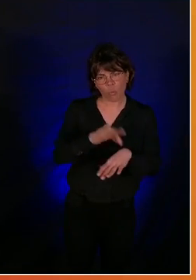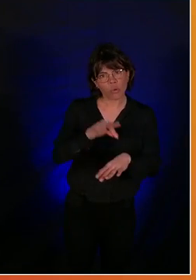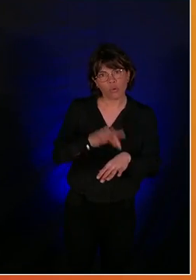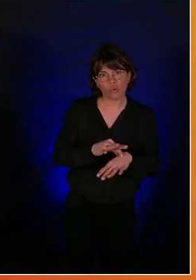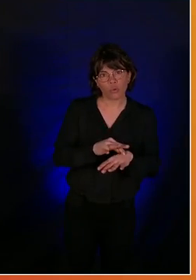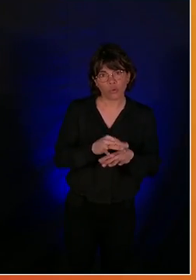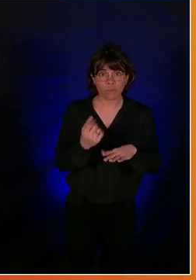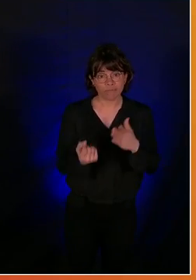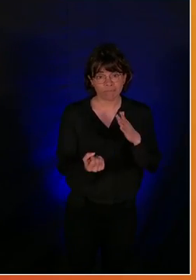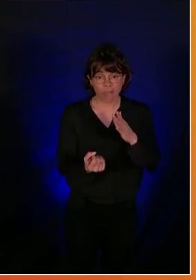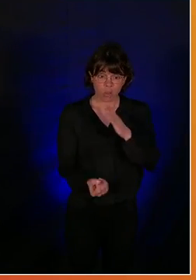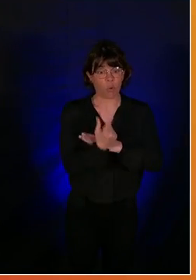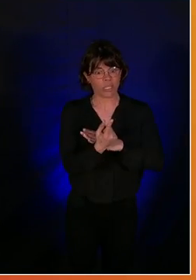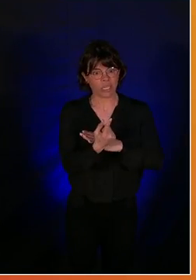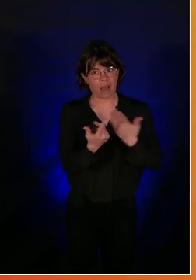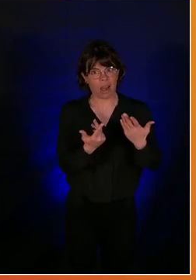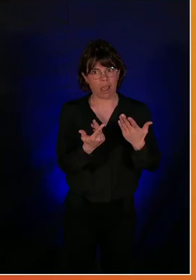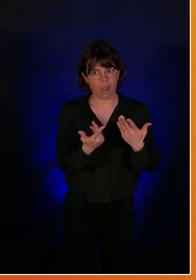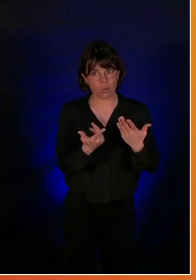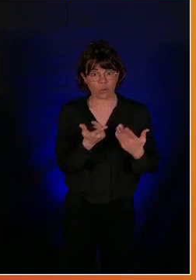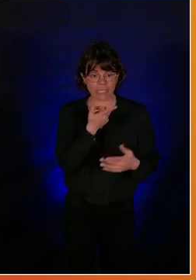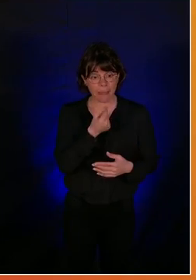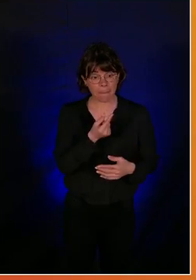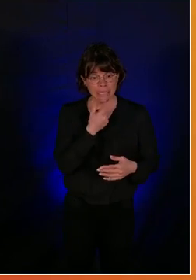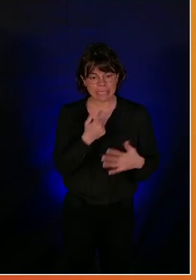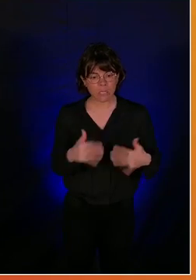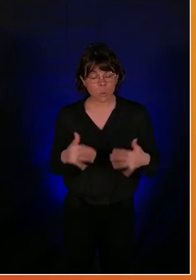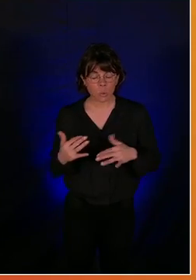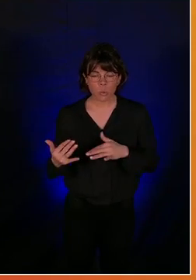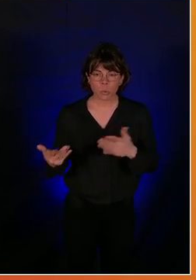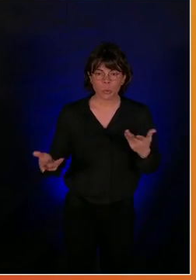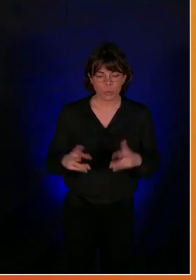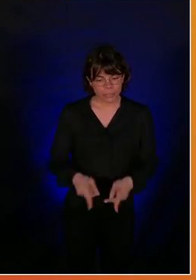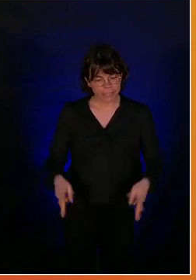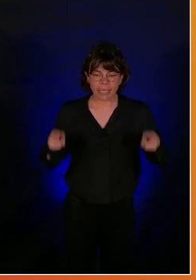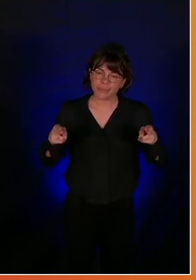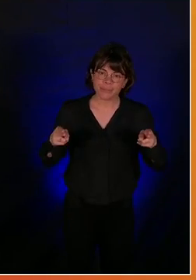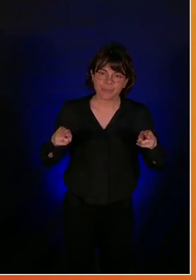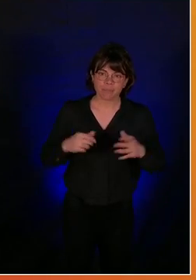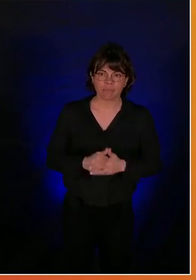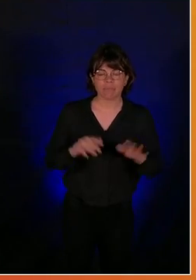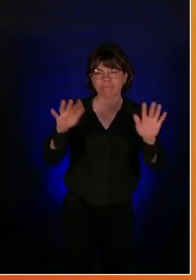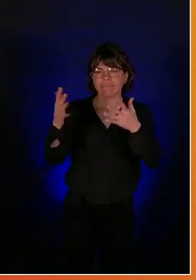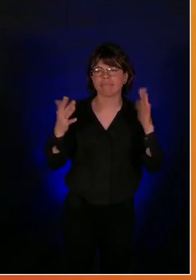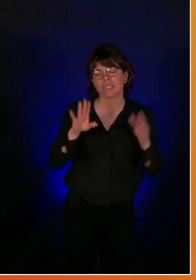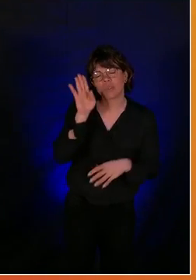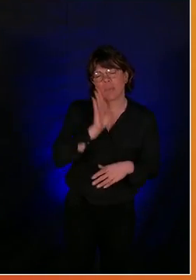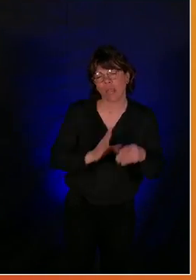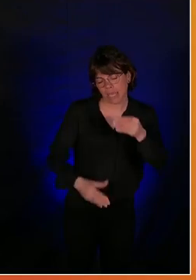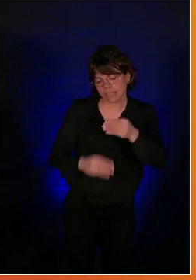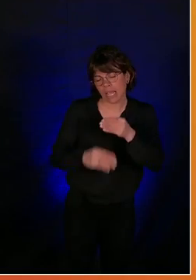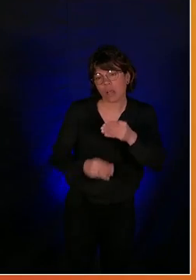peu original dans cette très sympathique séance s'il te plaît camarade le numéro de ton amendement